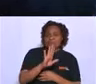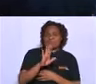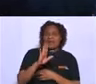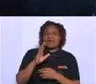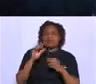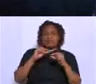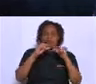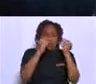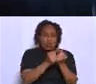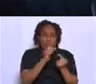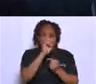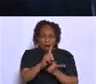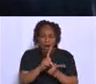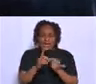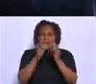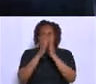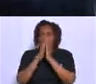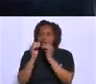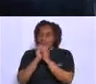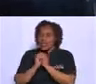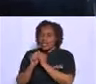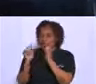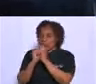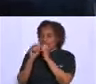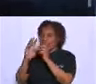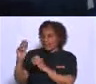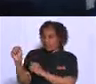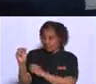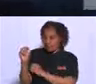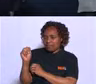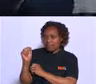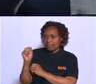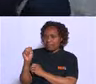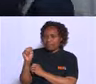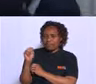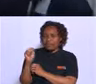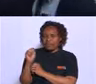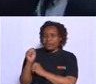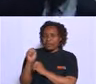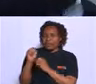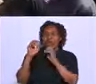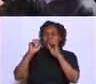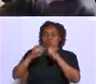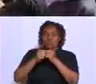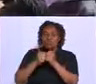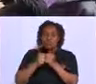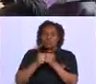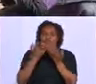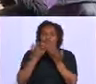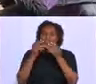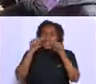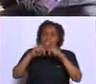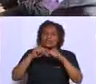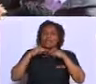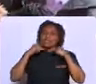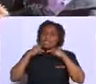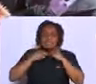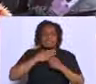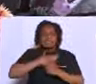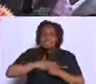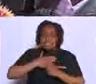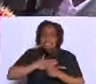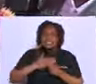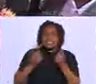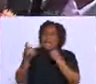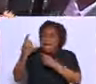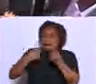kusanya group moja la watu, omba pamoja nao, omba pamoja nao. Pastors, just come in and join me. I'll wachungaji kwa wingi mliopo,